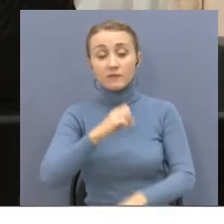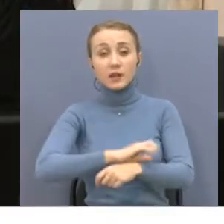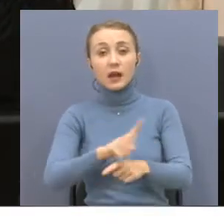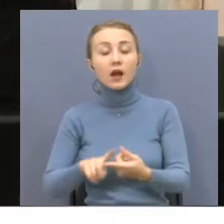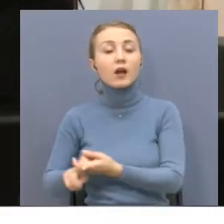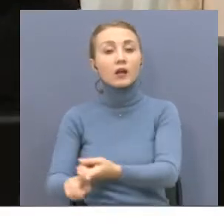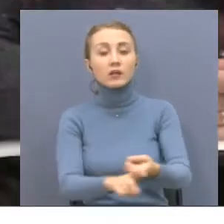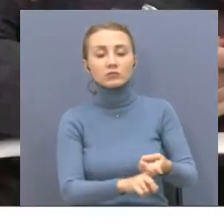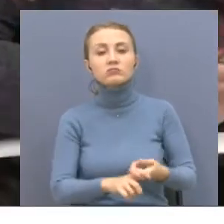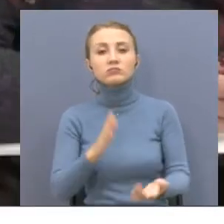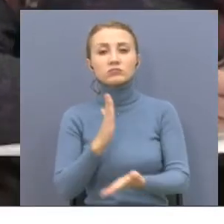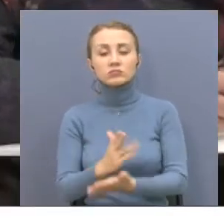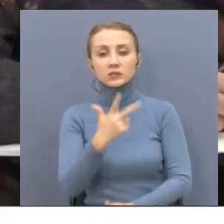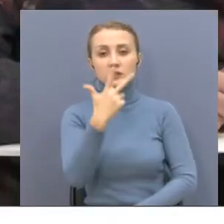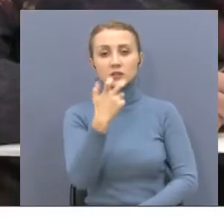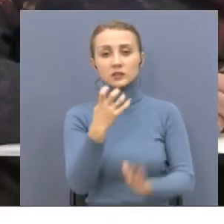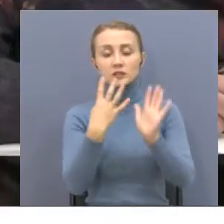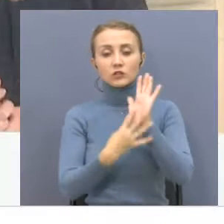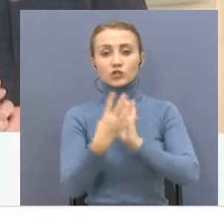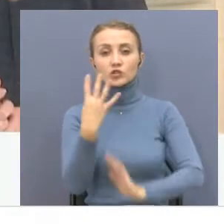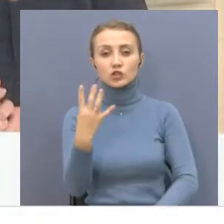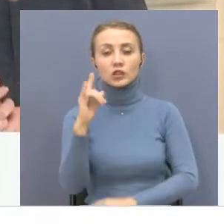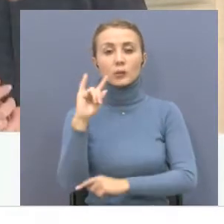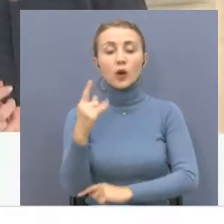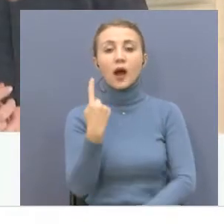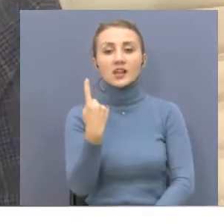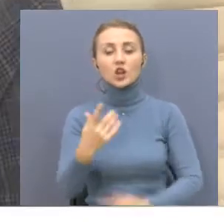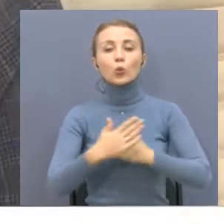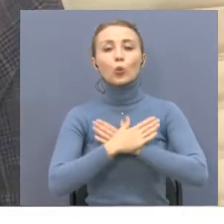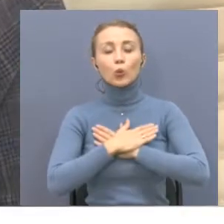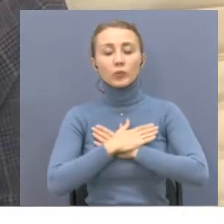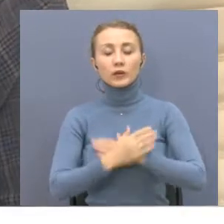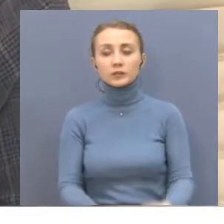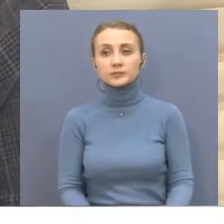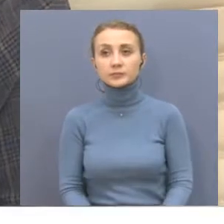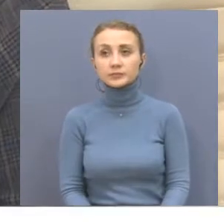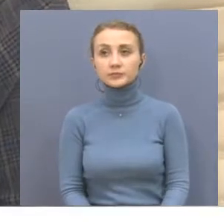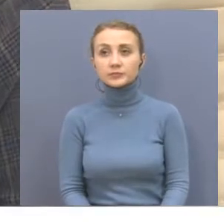коронавирус жұқтырған 394 бала жазылып шықса, біреуі көз жұмған.